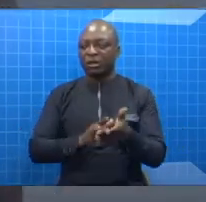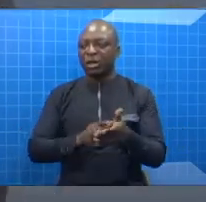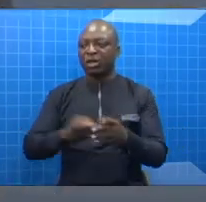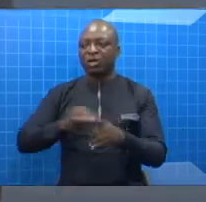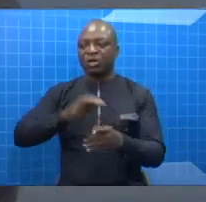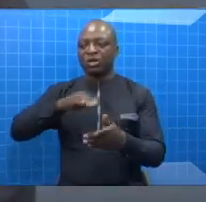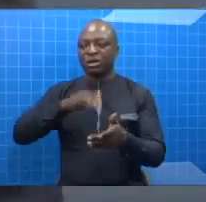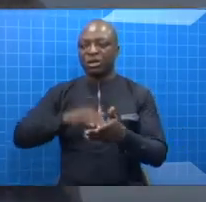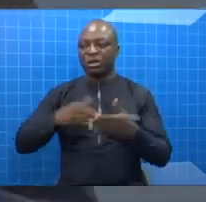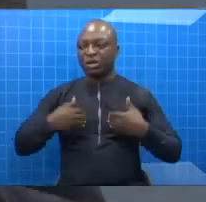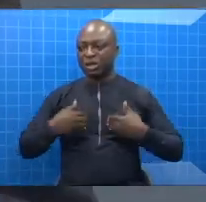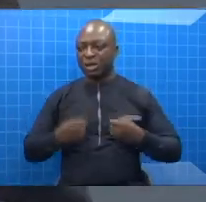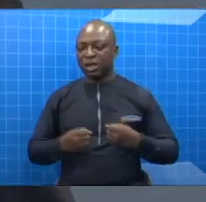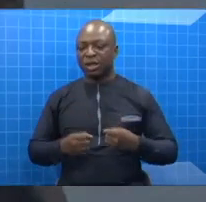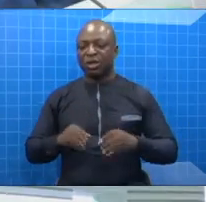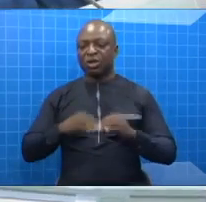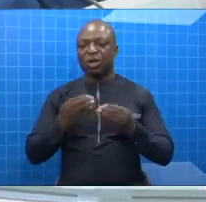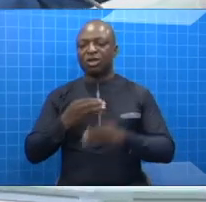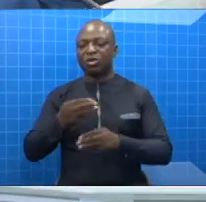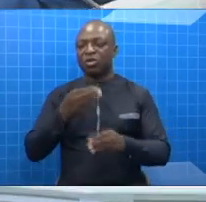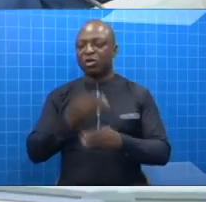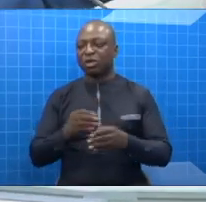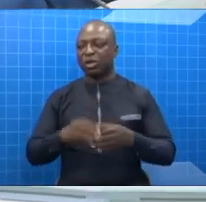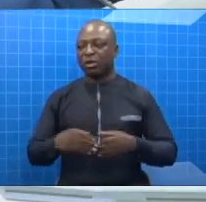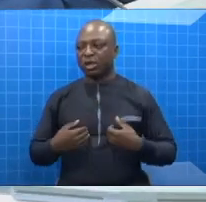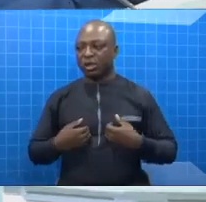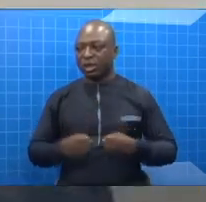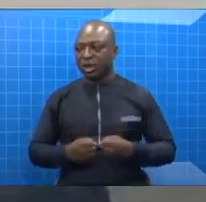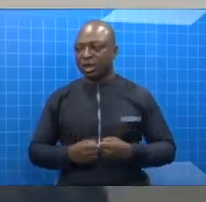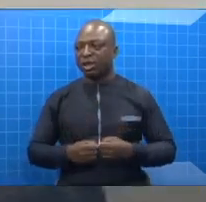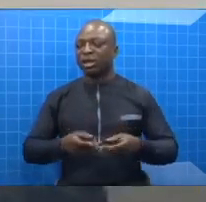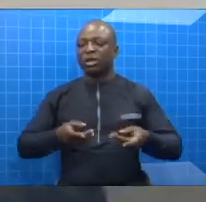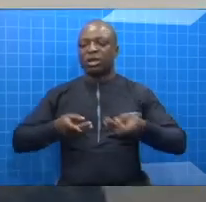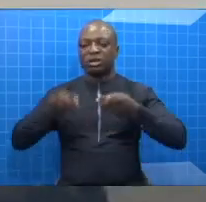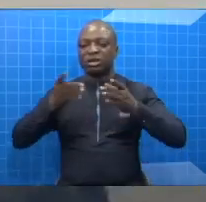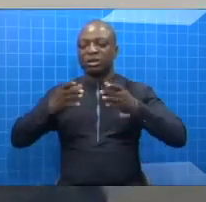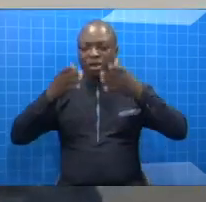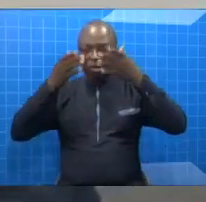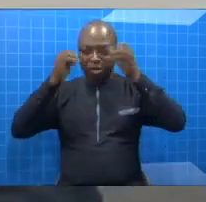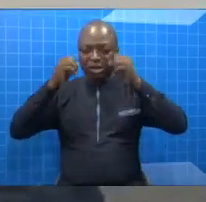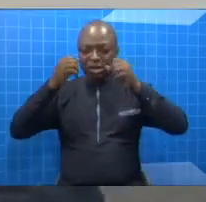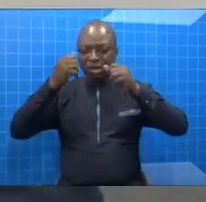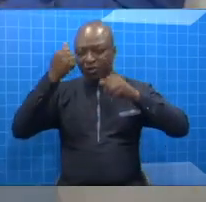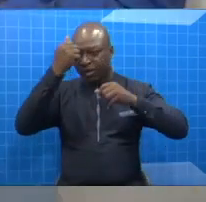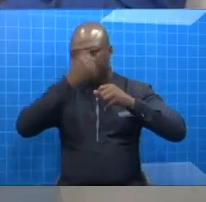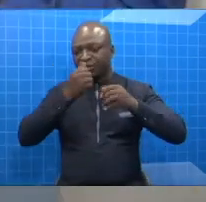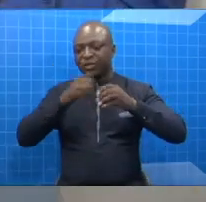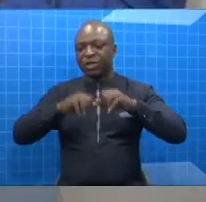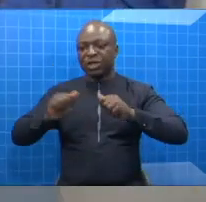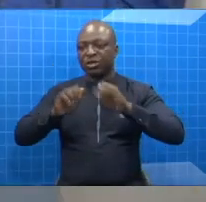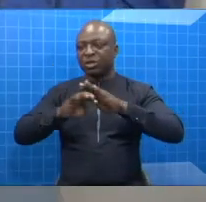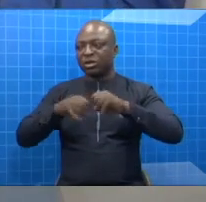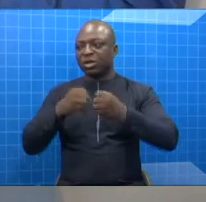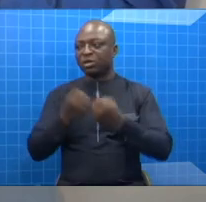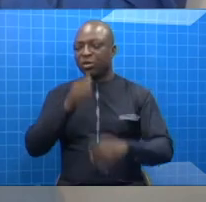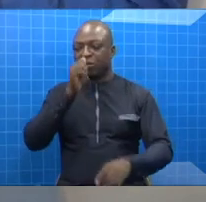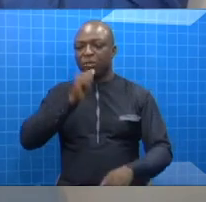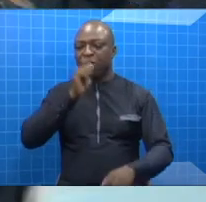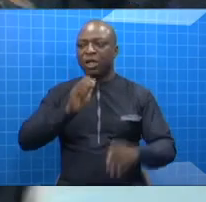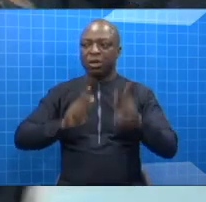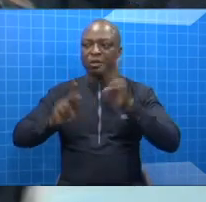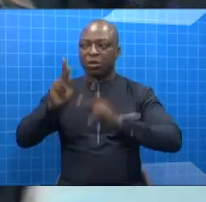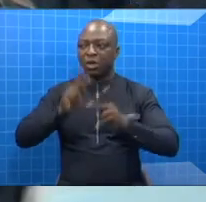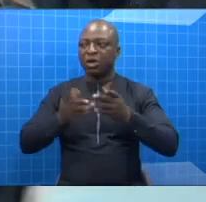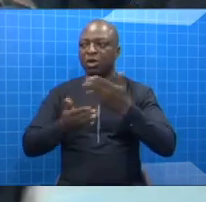santé de qualité, l'Organisation mondiale de la santé, dirigeants africains, acteurs des secteurs publics et privés reviennent sur